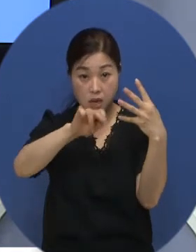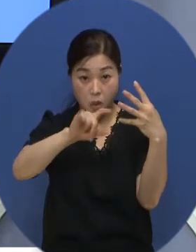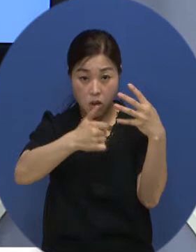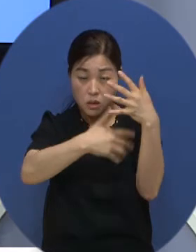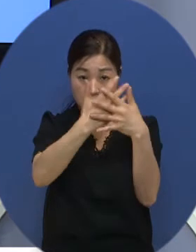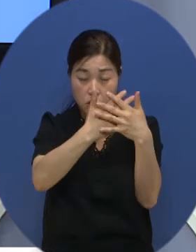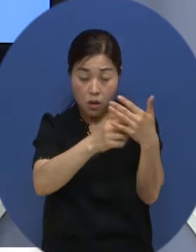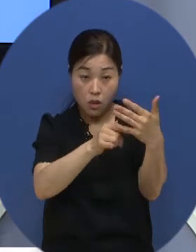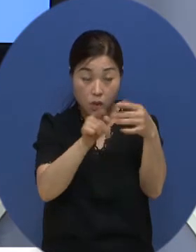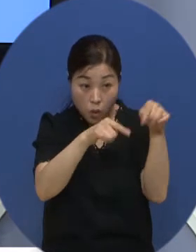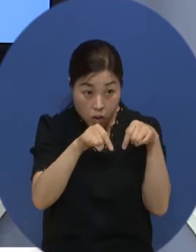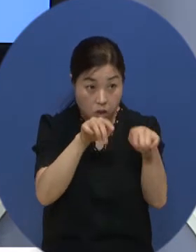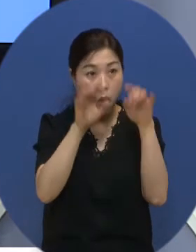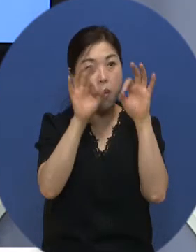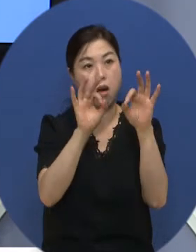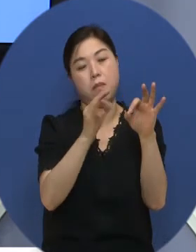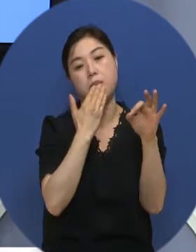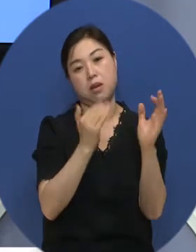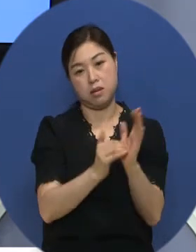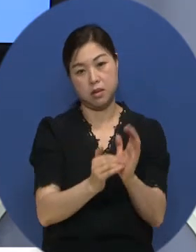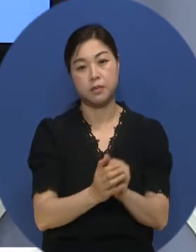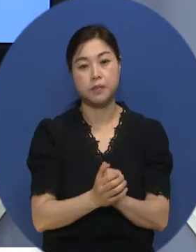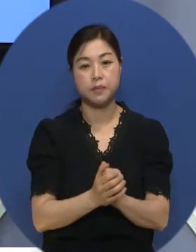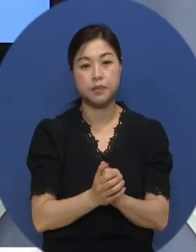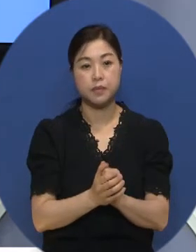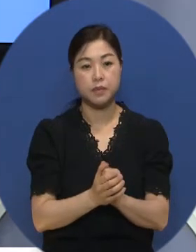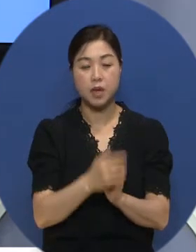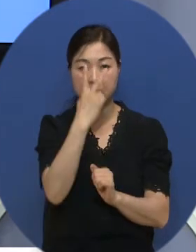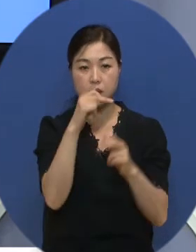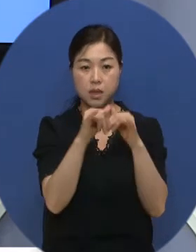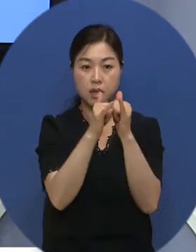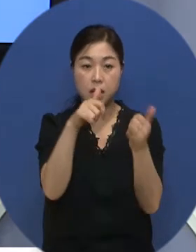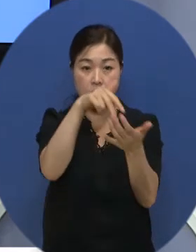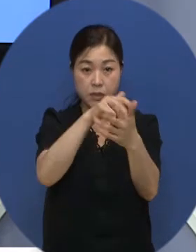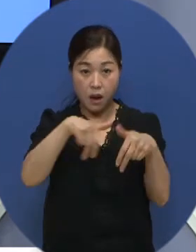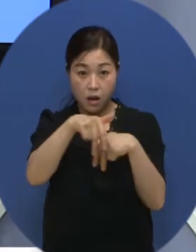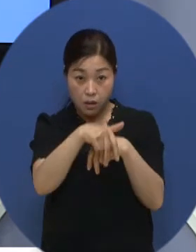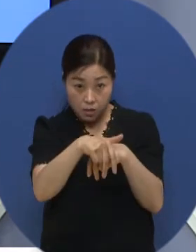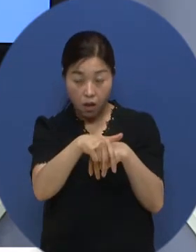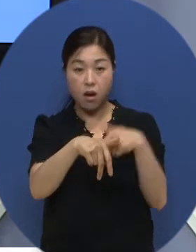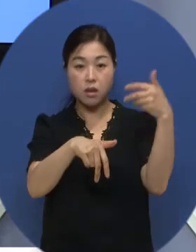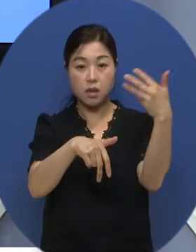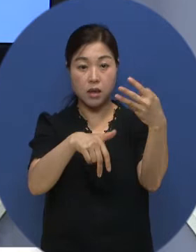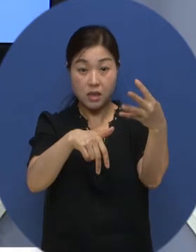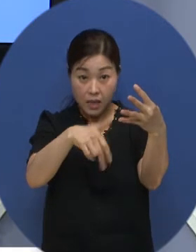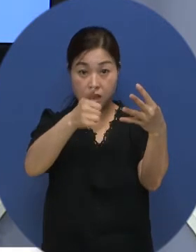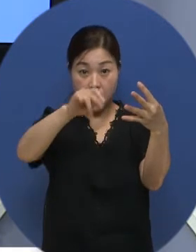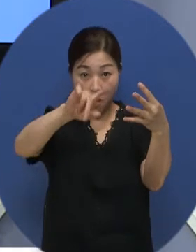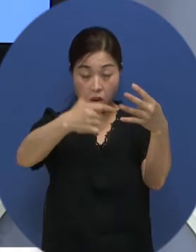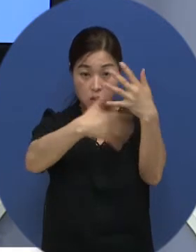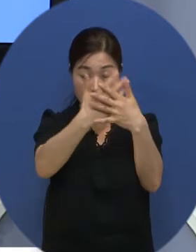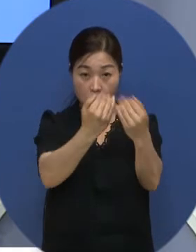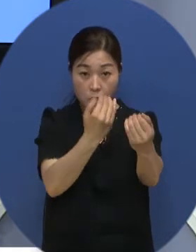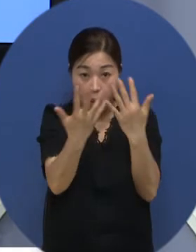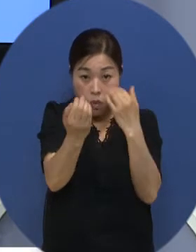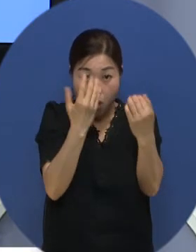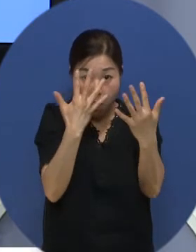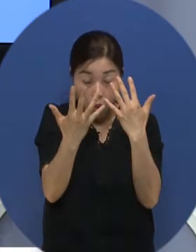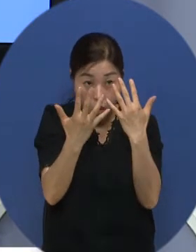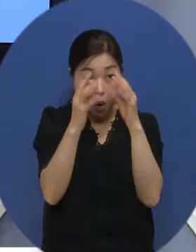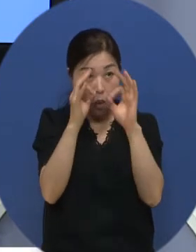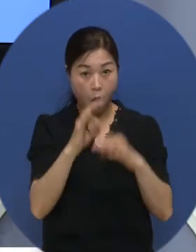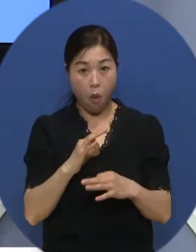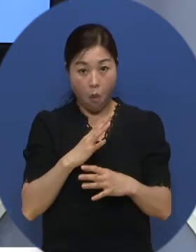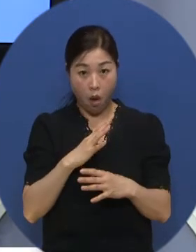통해 간접적으로 체험했습니다 시각장애인은 입장에서 펼쳐진 4차원 효과의 논란 관객들은 잠시 뒤에